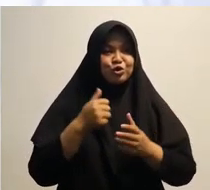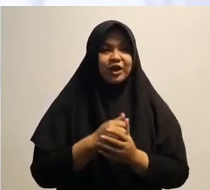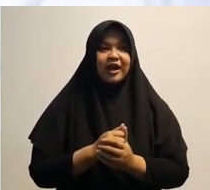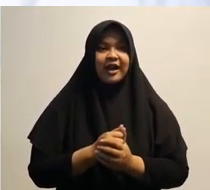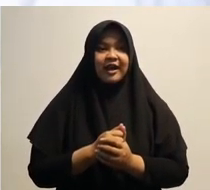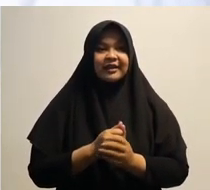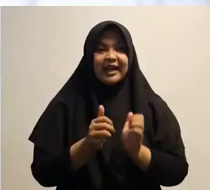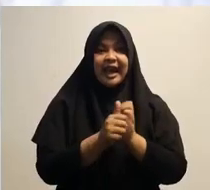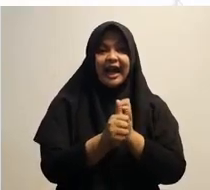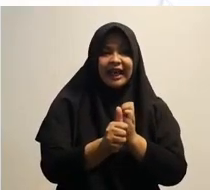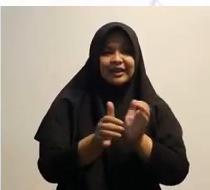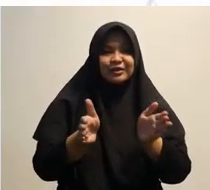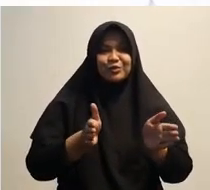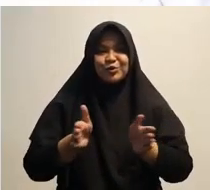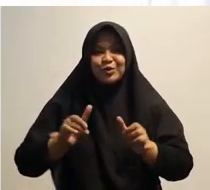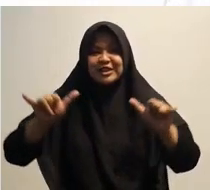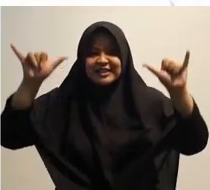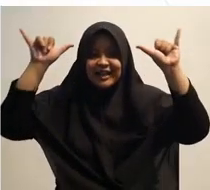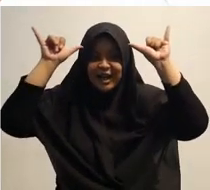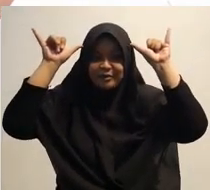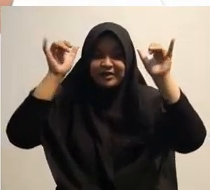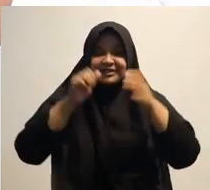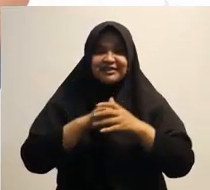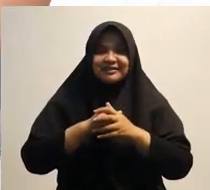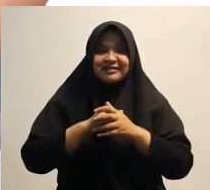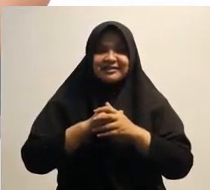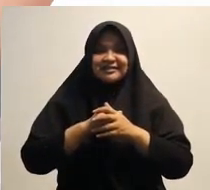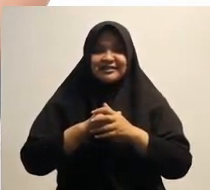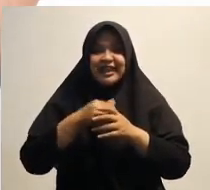apa ngurusin kambing ya.